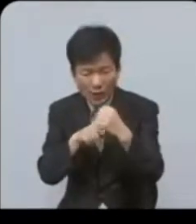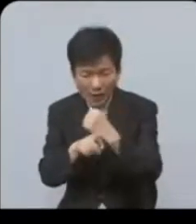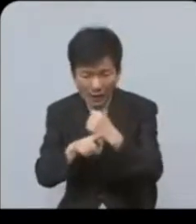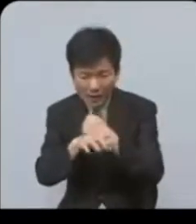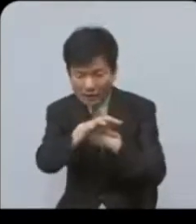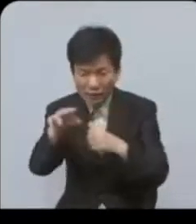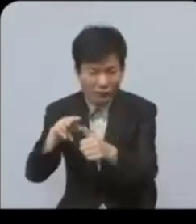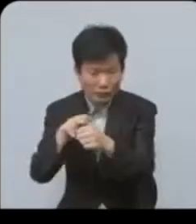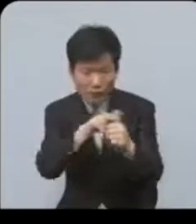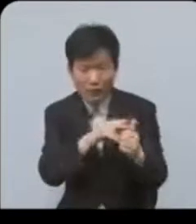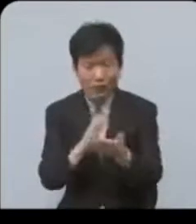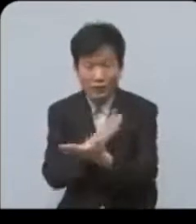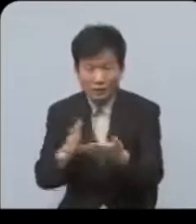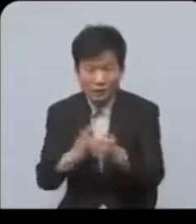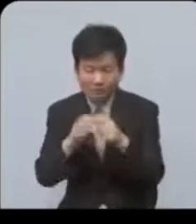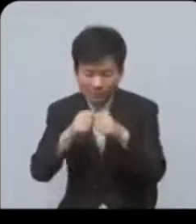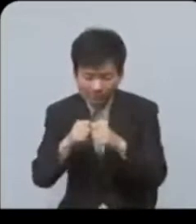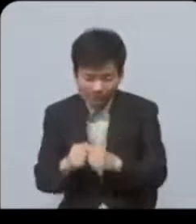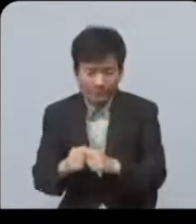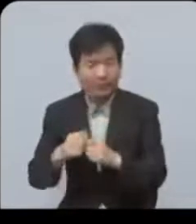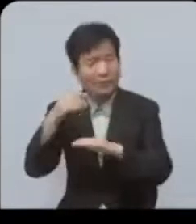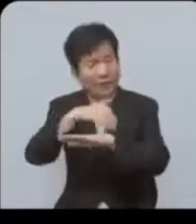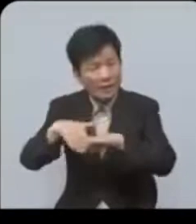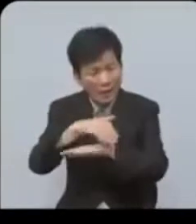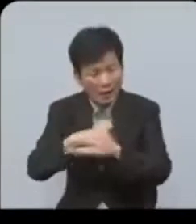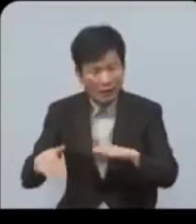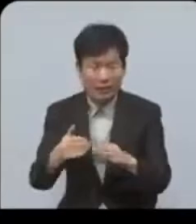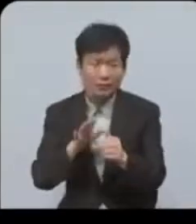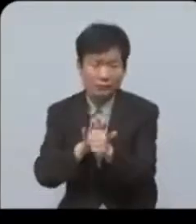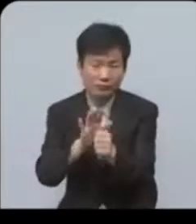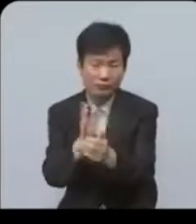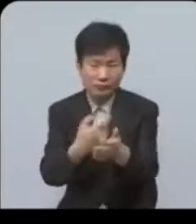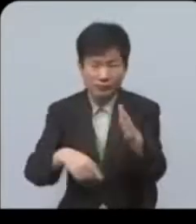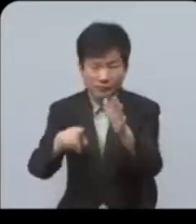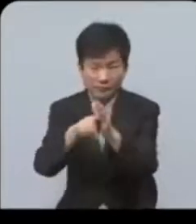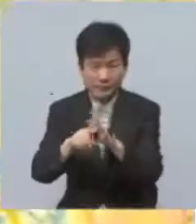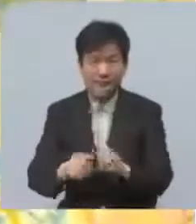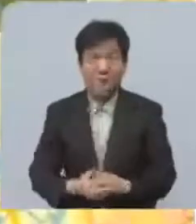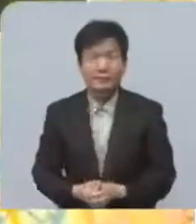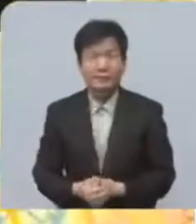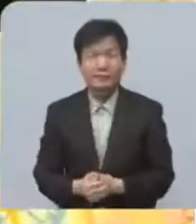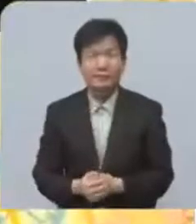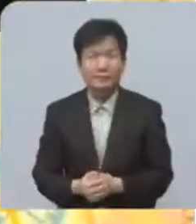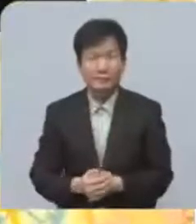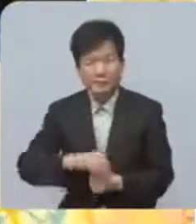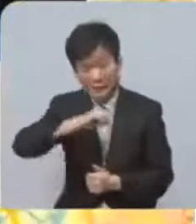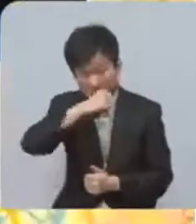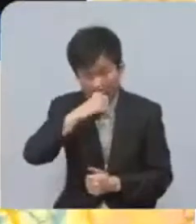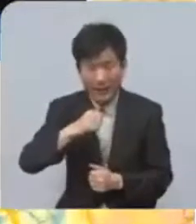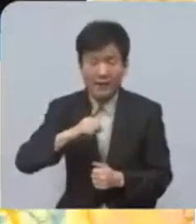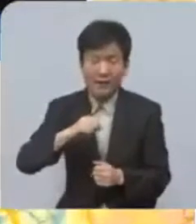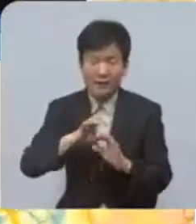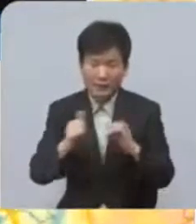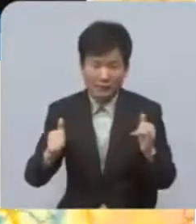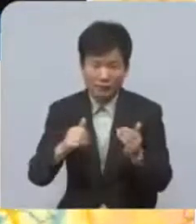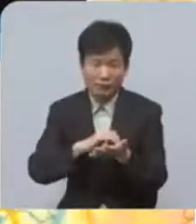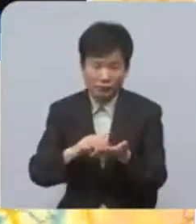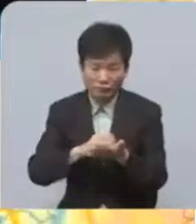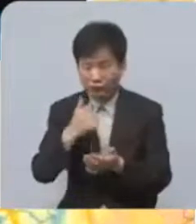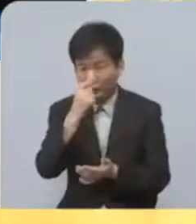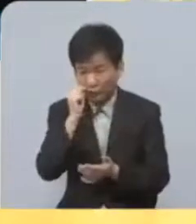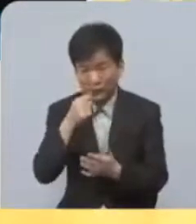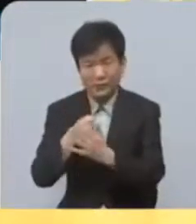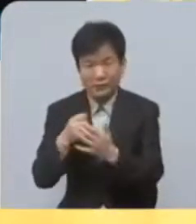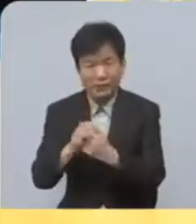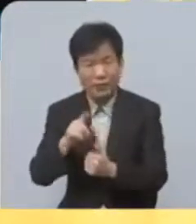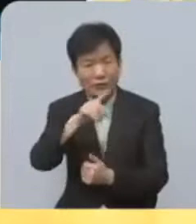공간 정보로 분석해 세밀한 폭염 대책 수립을 돕기 위해서입니다. 예산과 인력이 제한적인 지자체에서